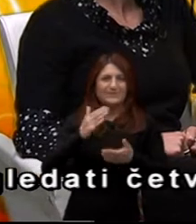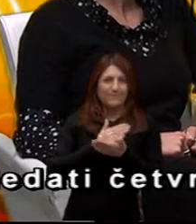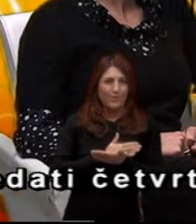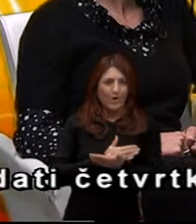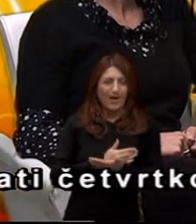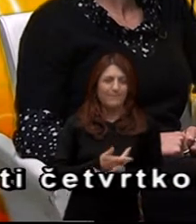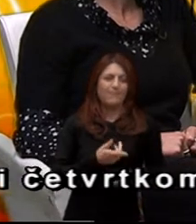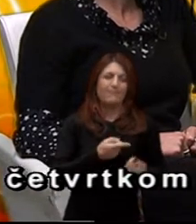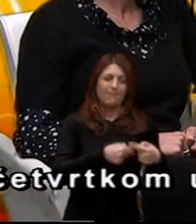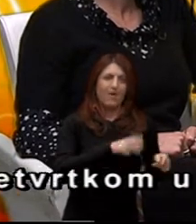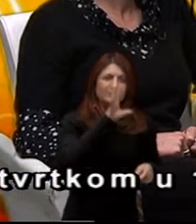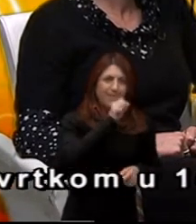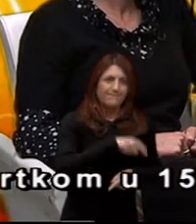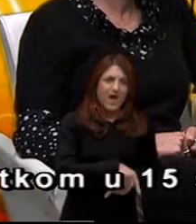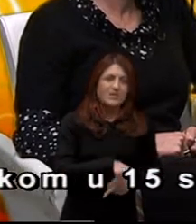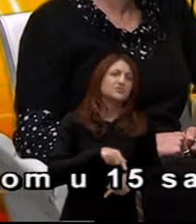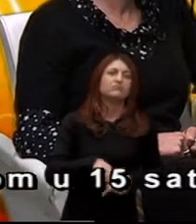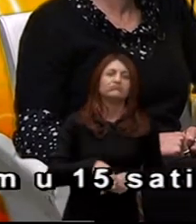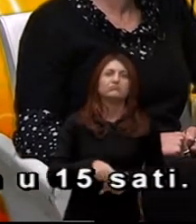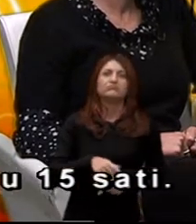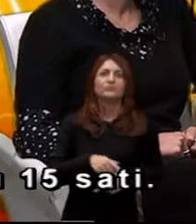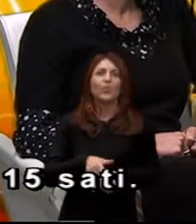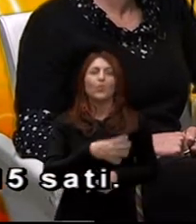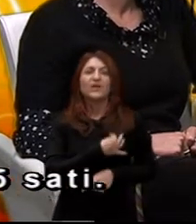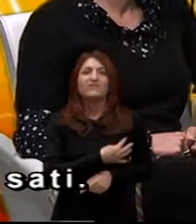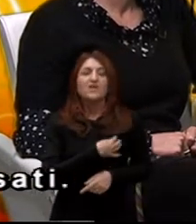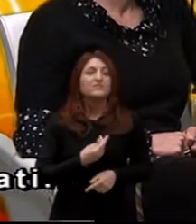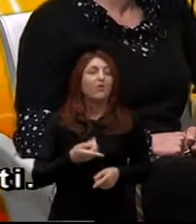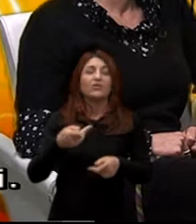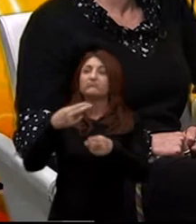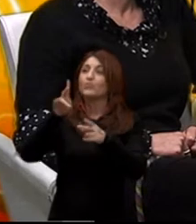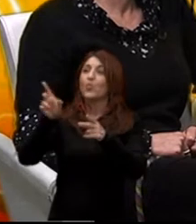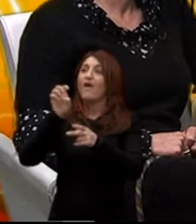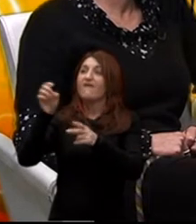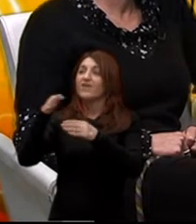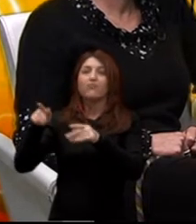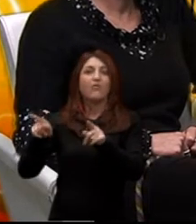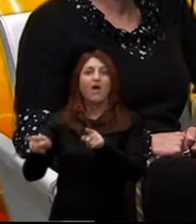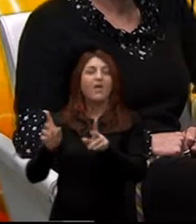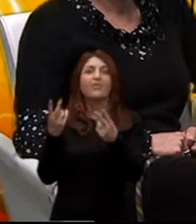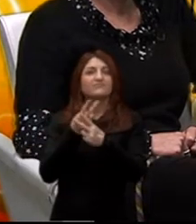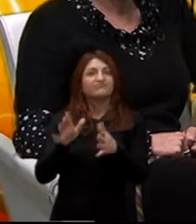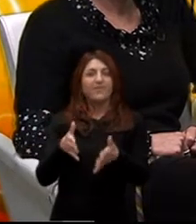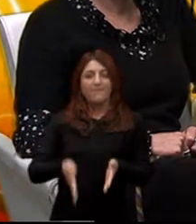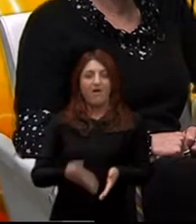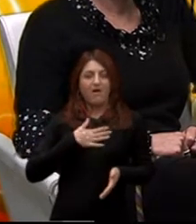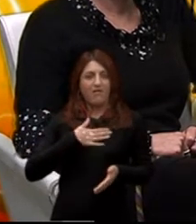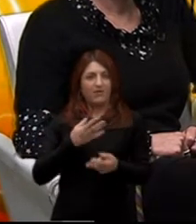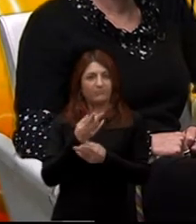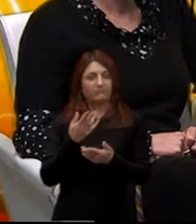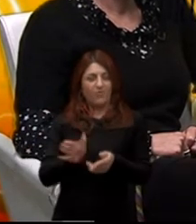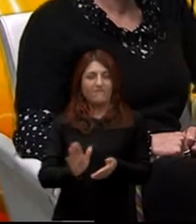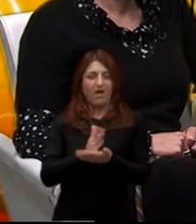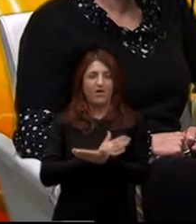koje niko nema, ne samo u Hrvatskoj, nego u bližoj i daljnoj Europi na ovaj način da je koristi kao mi, i ovi ostali programi